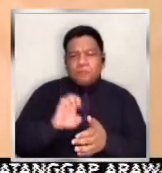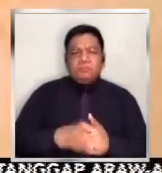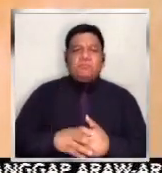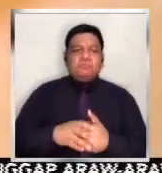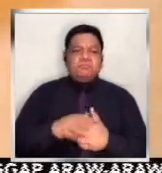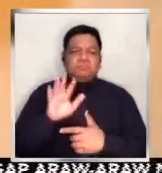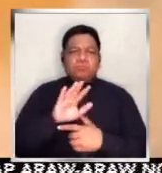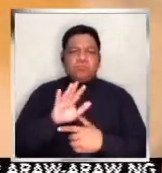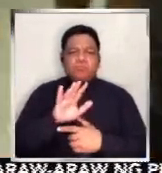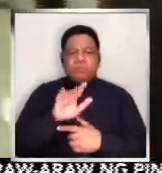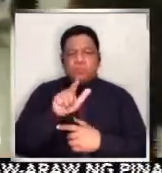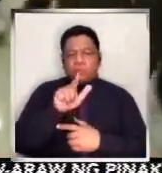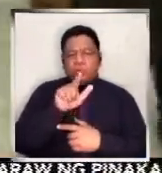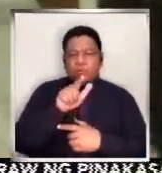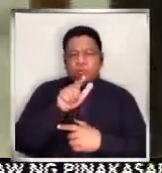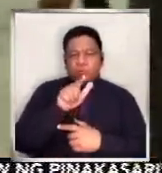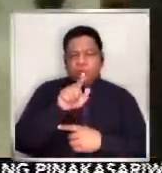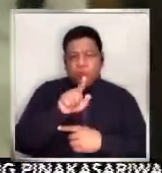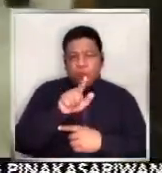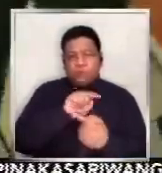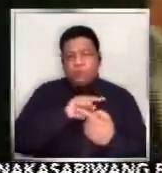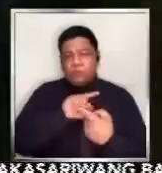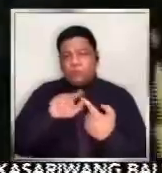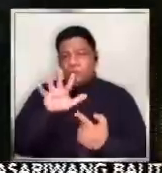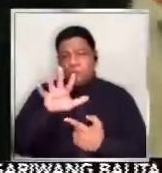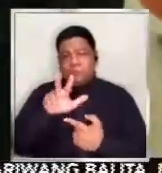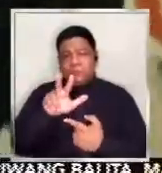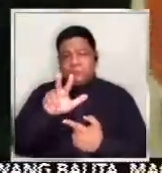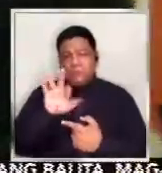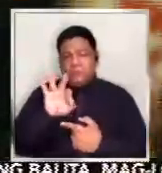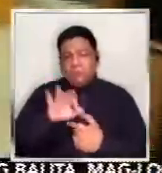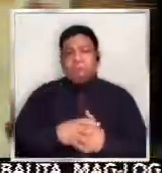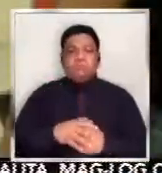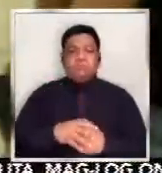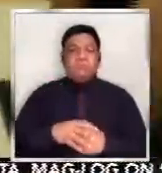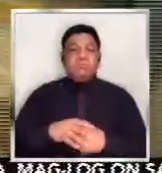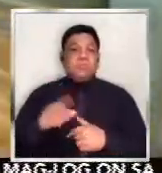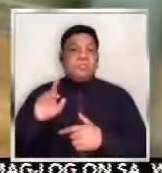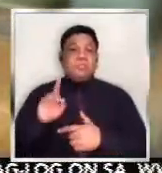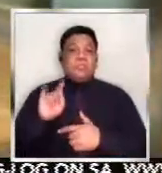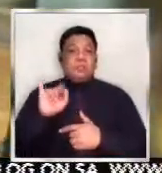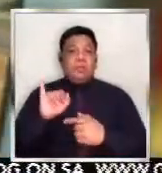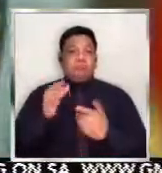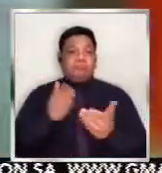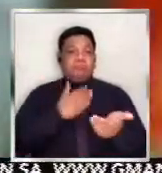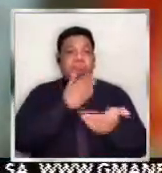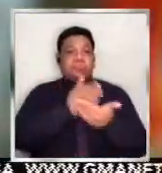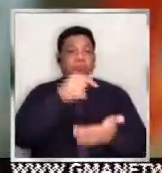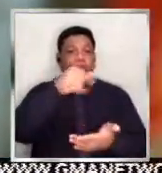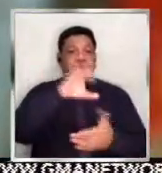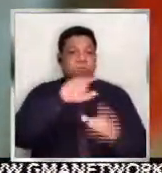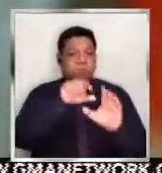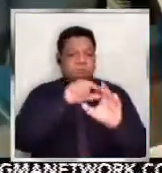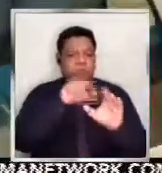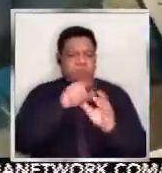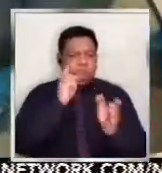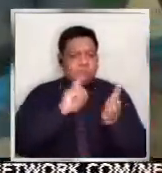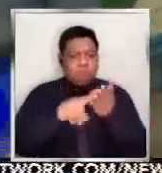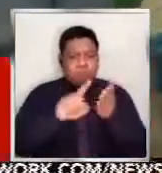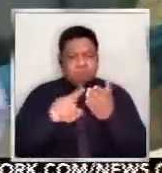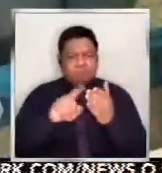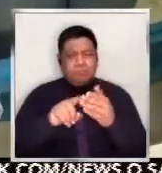539 pesos. Pero sa inspeksyon ng DTI sa ilang pamilihan sa Quezon City, may ilang mas mataas sa SRP ang